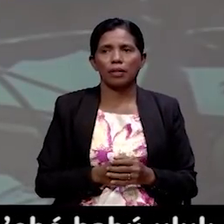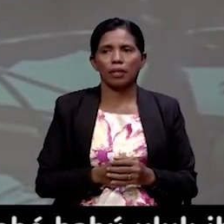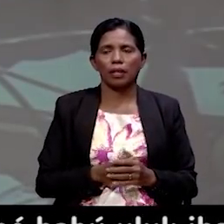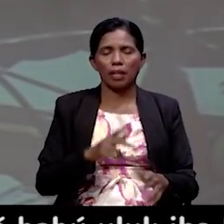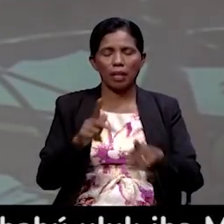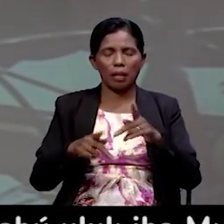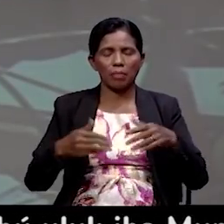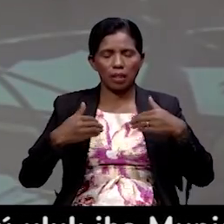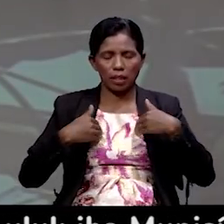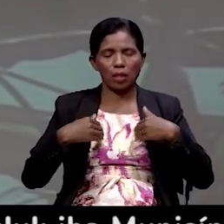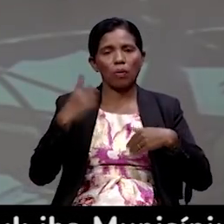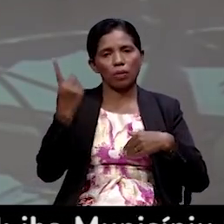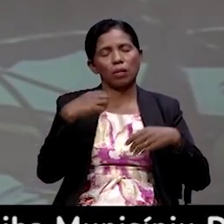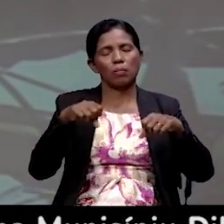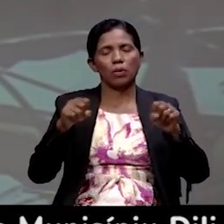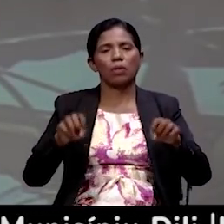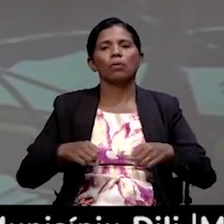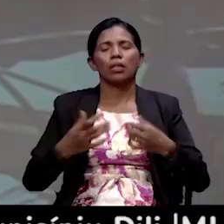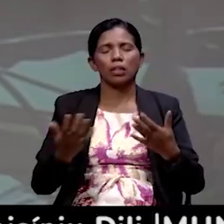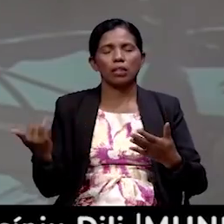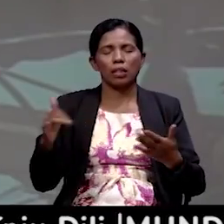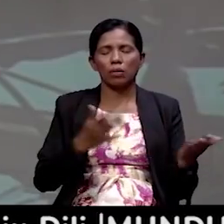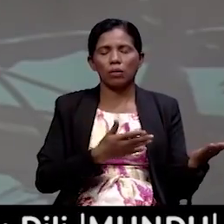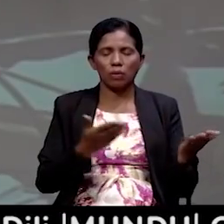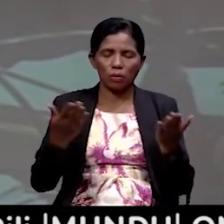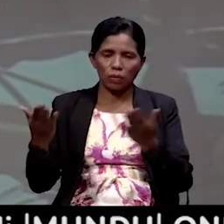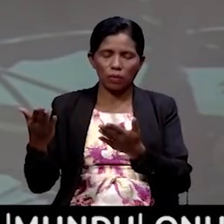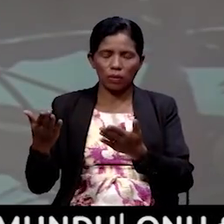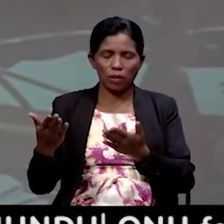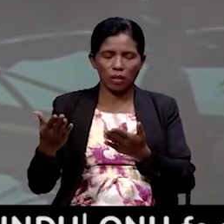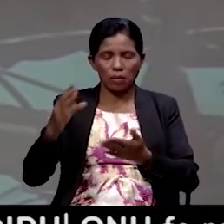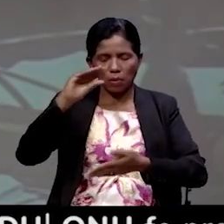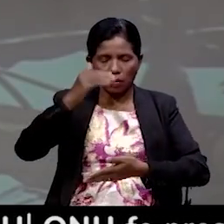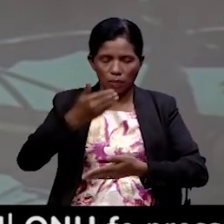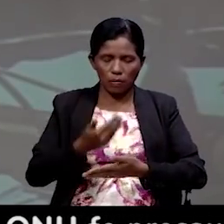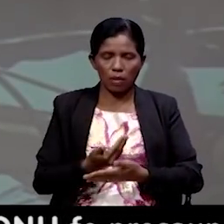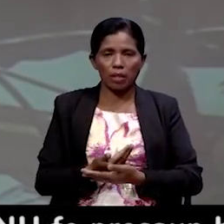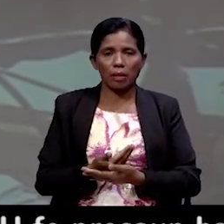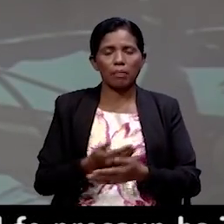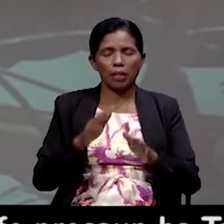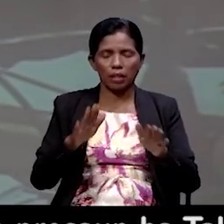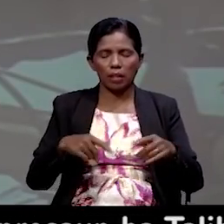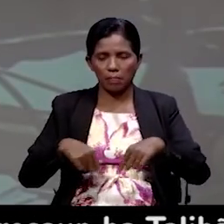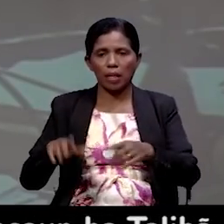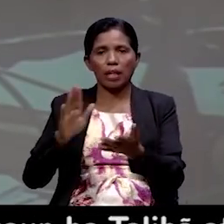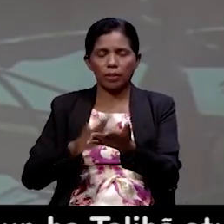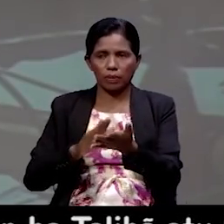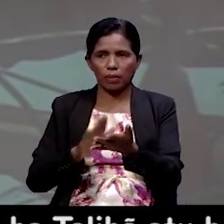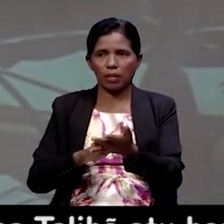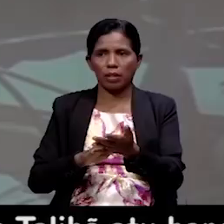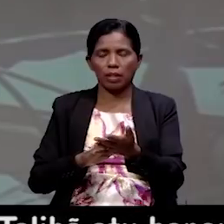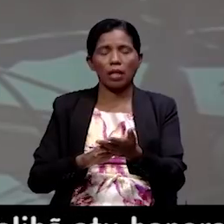ema iha motor de. O insasi ato tula ser no ano nebe makik idade 4 anos ou 6 anos ba escola. Escola